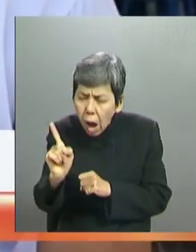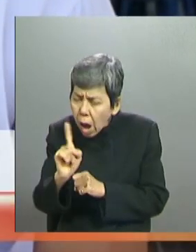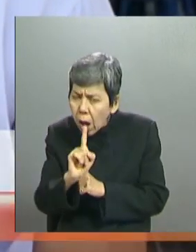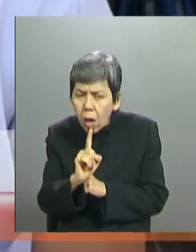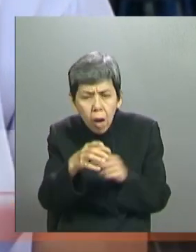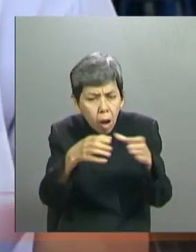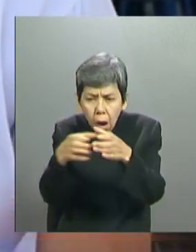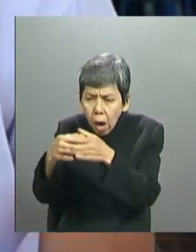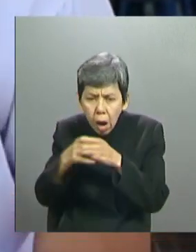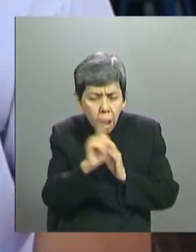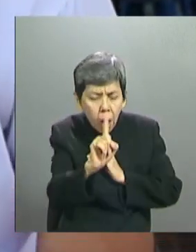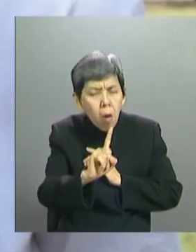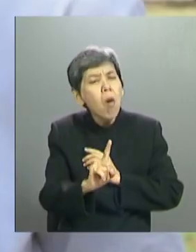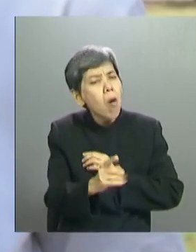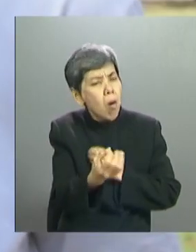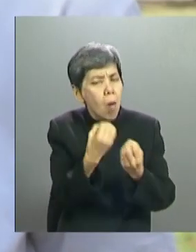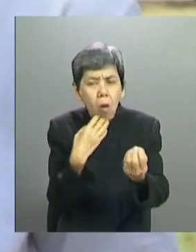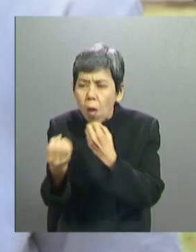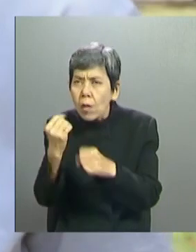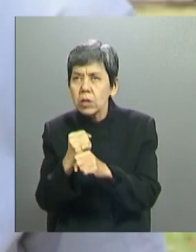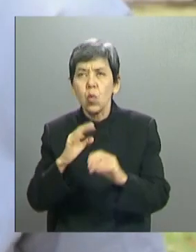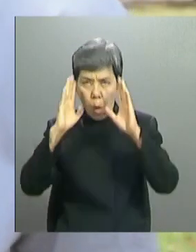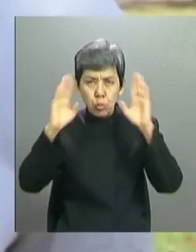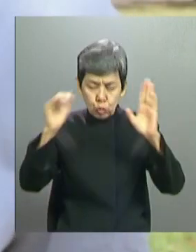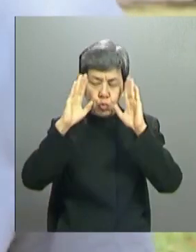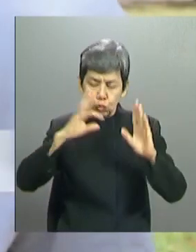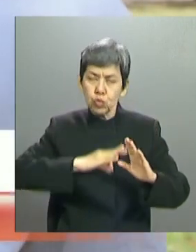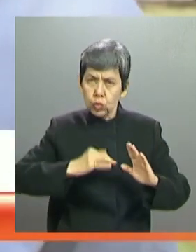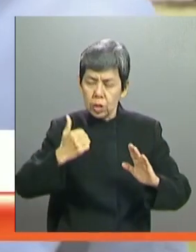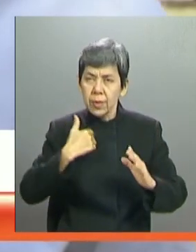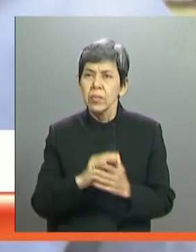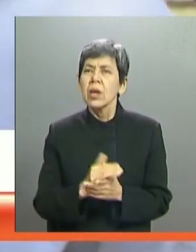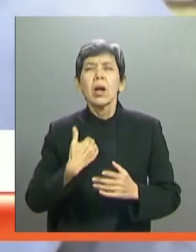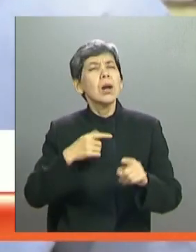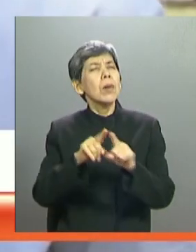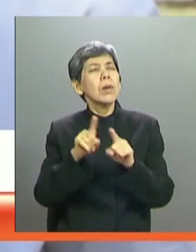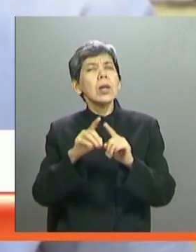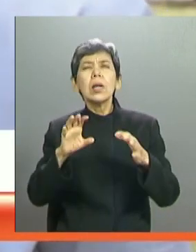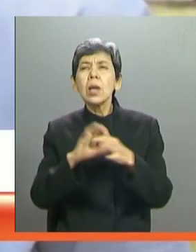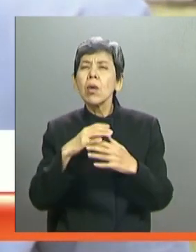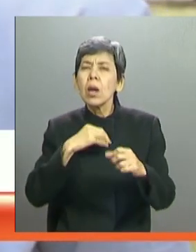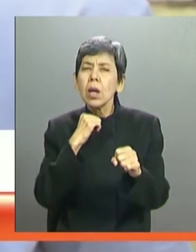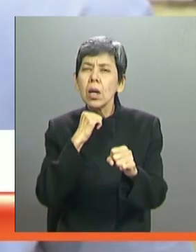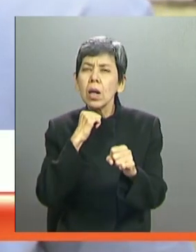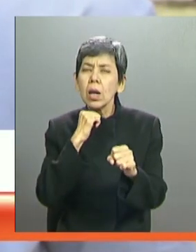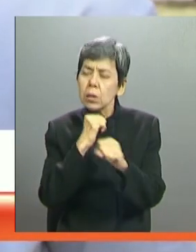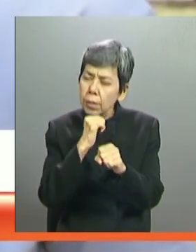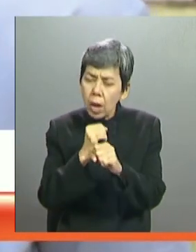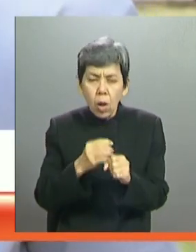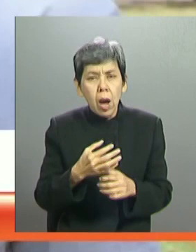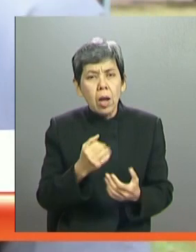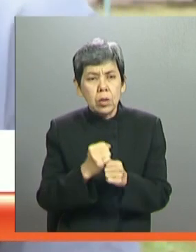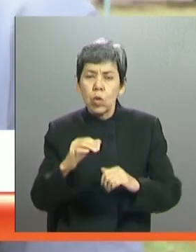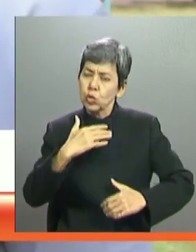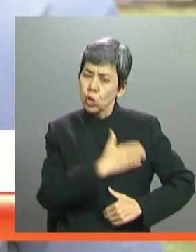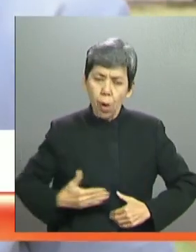ละคนที่เรียนแต่ละสาขาม ันก็ให้ความรู้อะไรเราหลายๆอย่างนะแบบเกี่ยวกับการทำงานของสายวิสุขภาพ